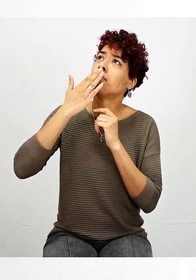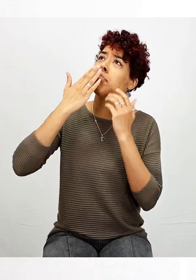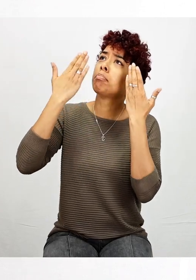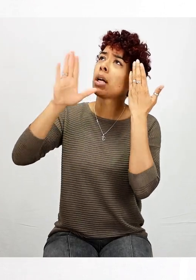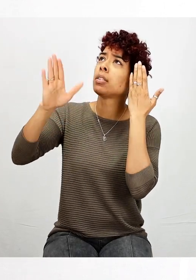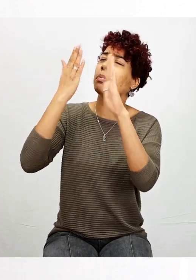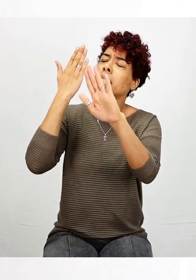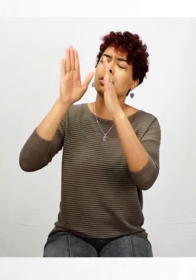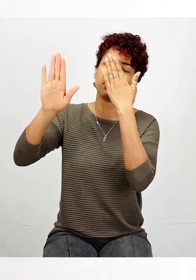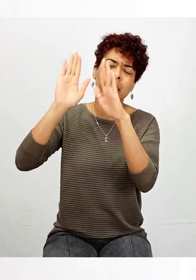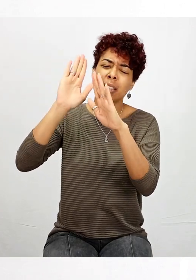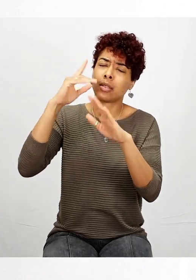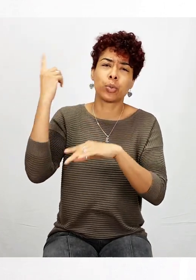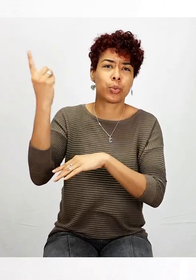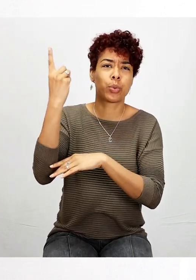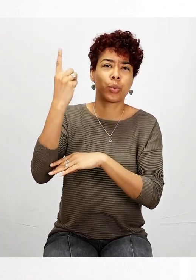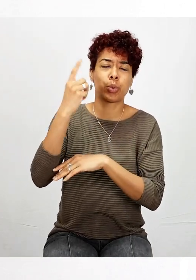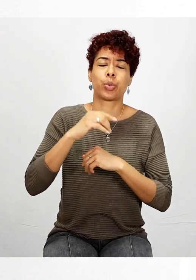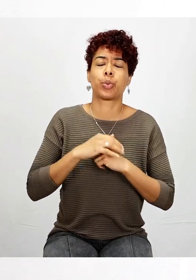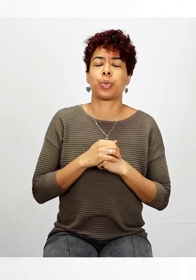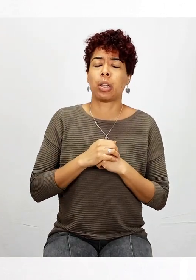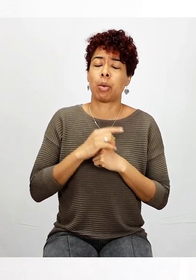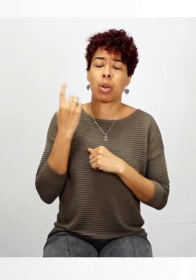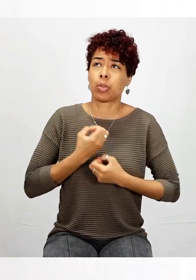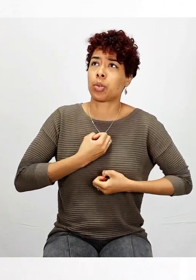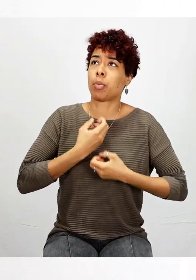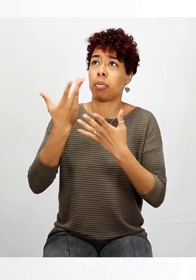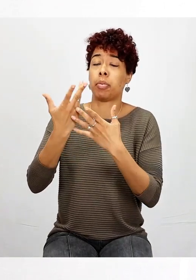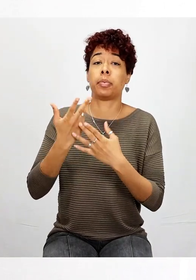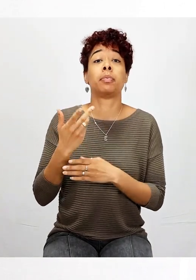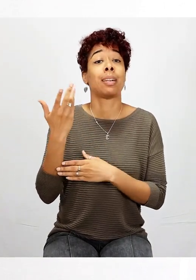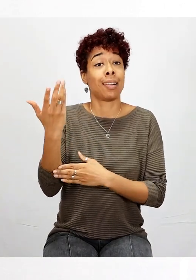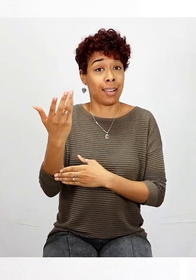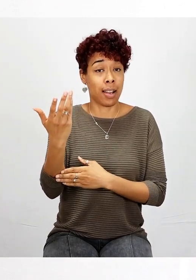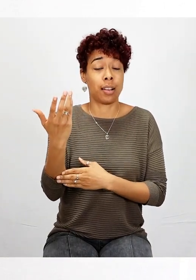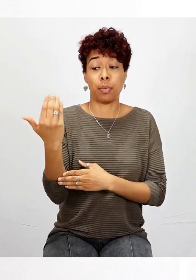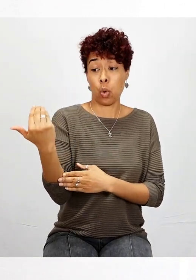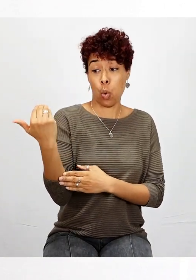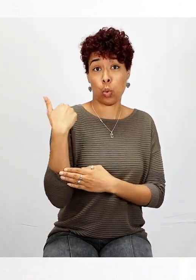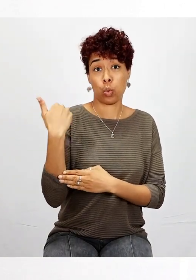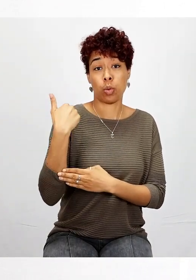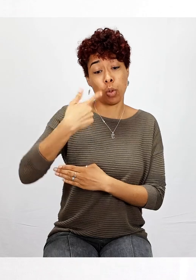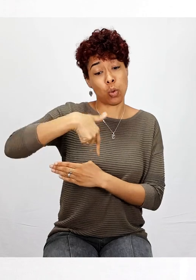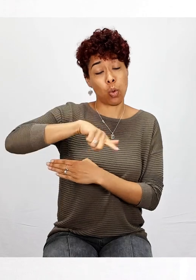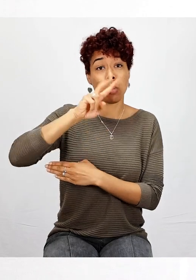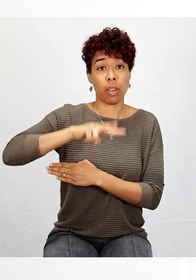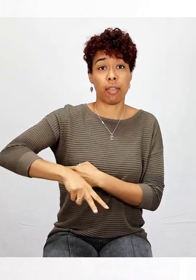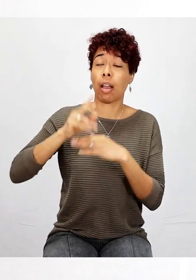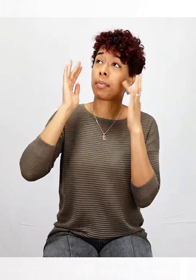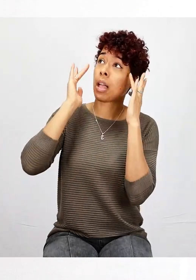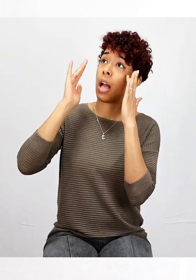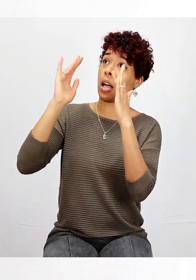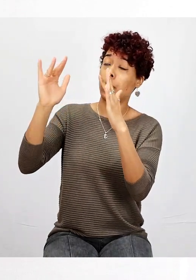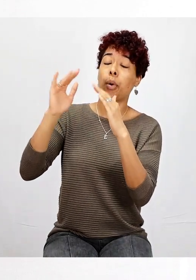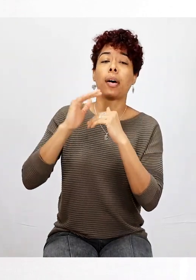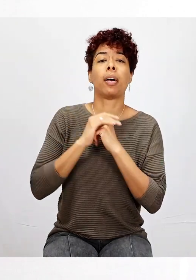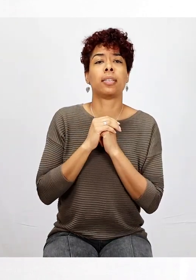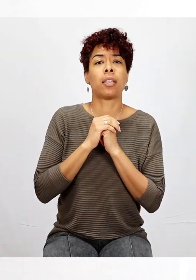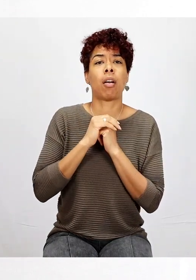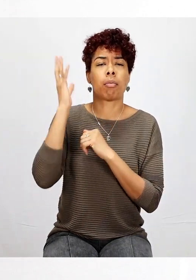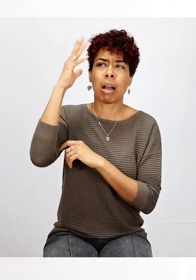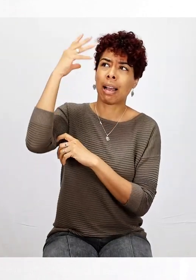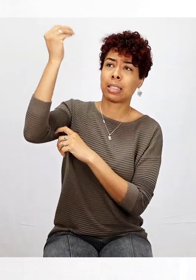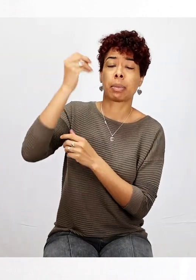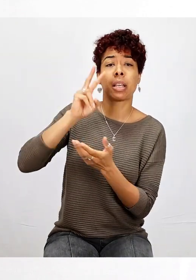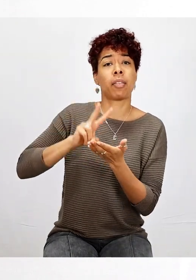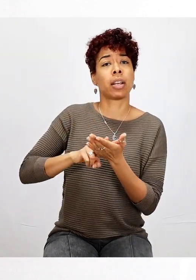Nous sommes appelés à être des vrais adorateurs en esprit et en vérité. C'est ce que la parole de Dieu nous demande d'être. Et un adorateur en esprit en